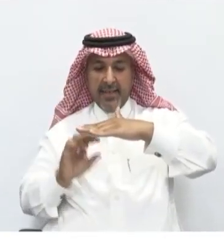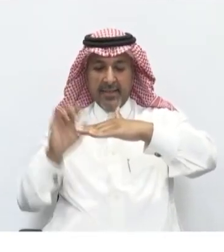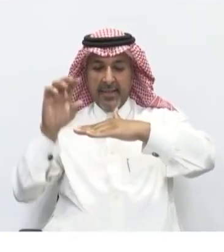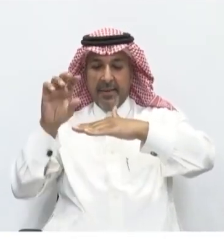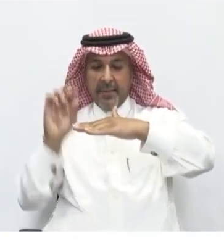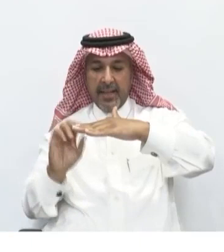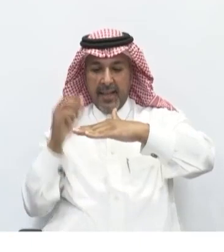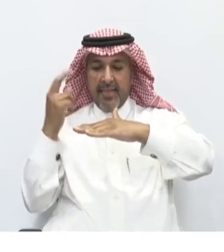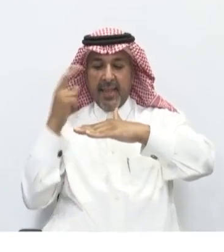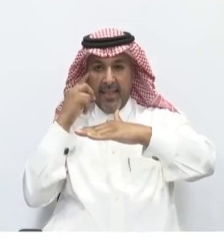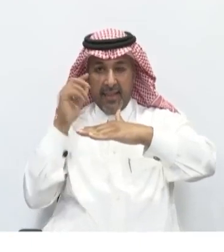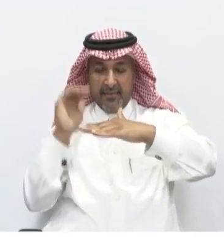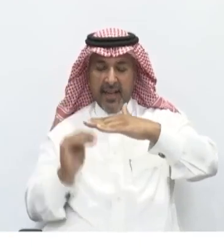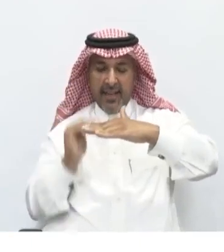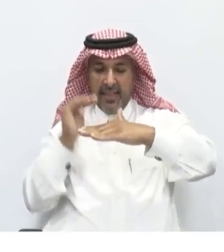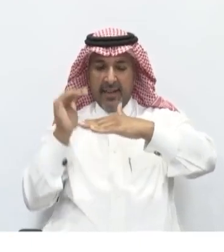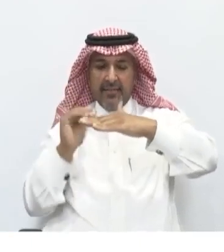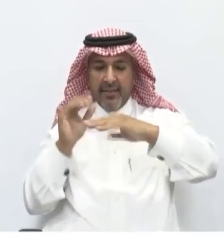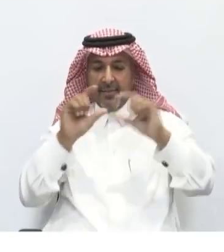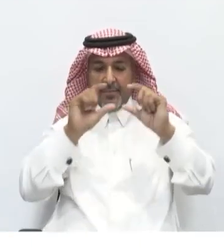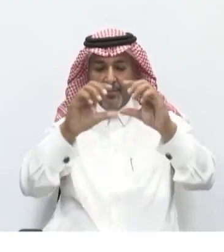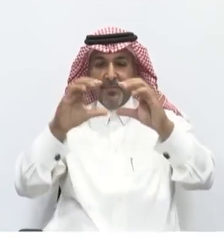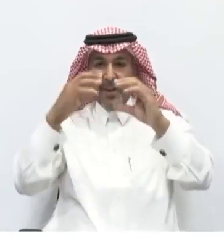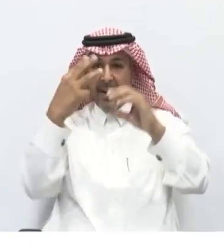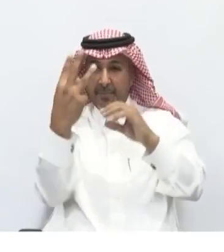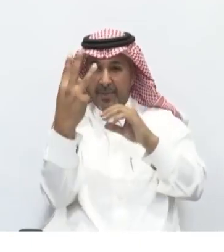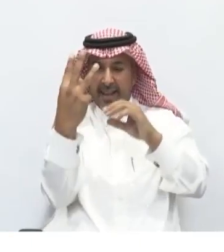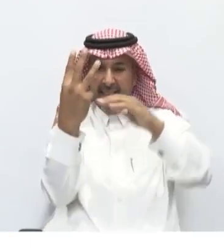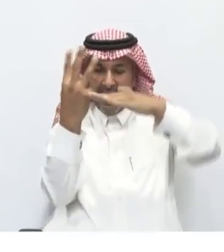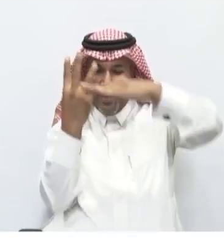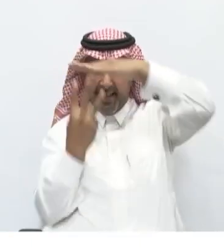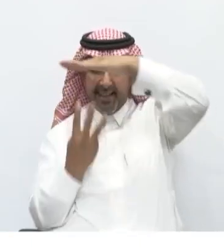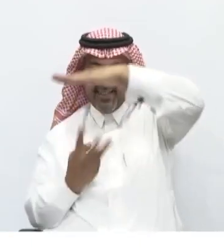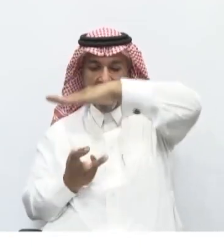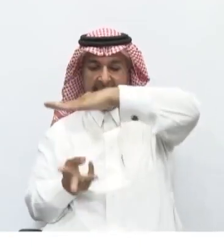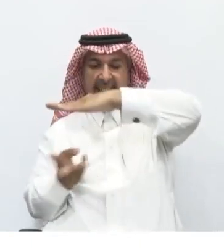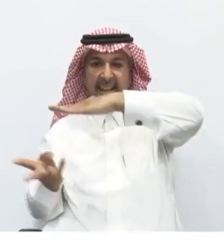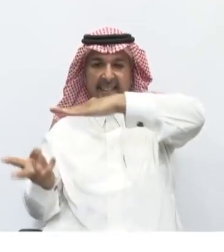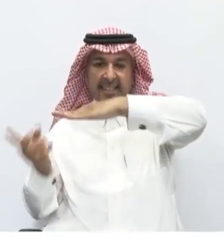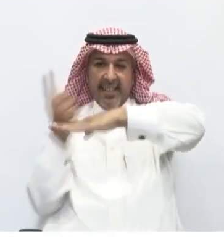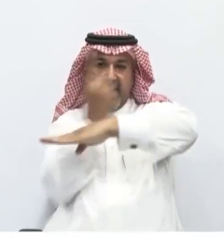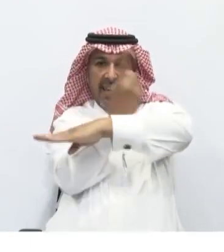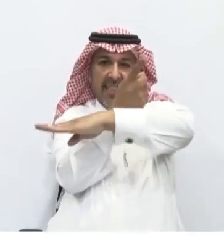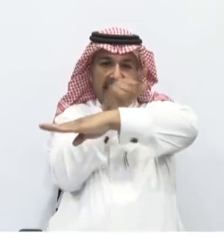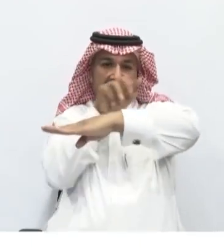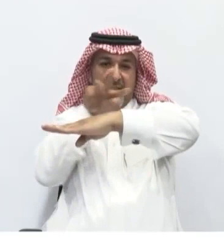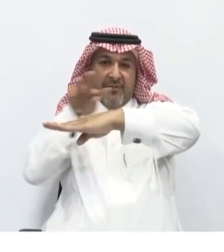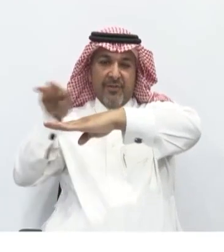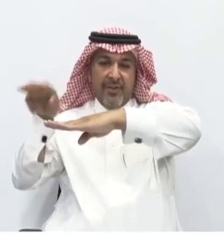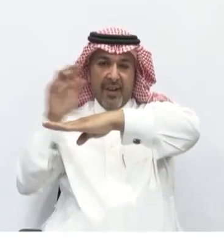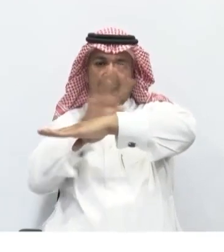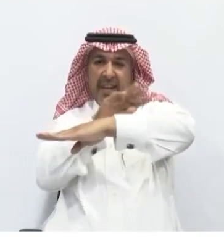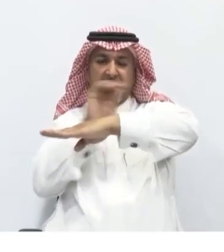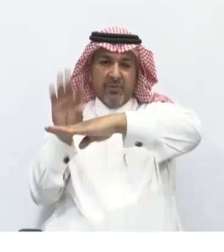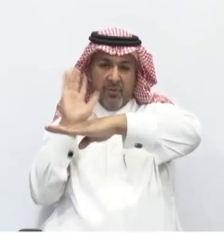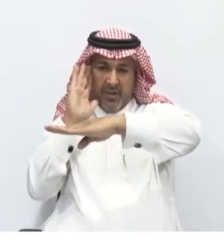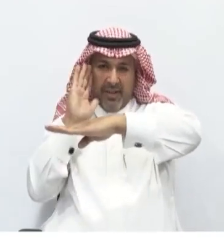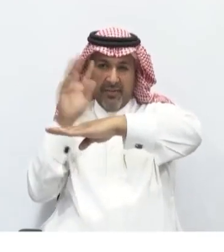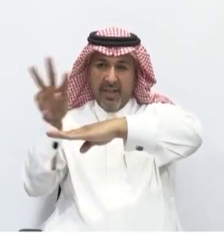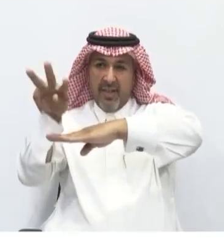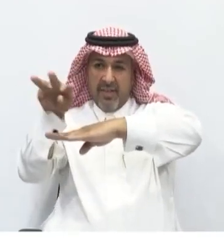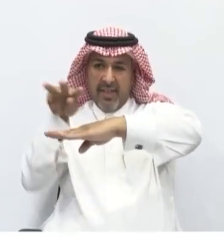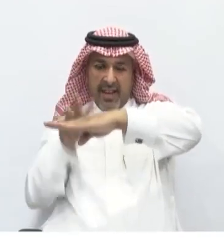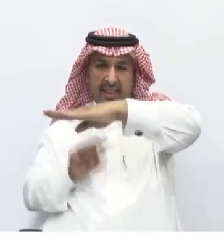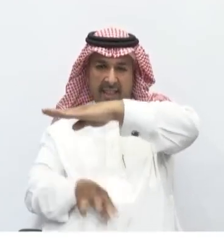بما انه لم يكتب شيء فهو الواحد اذا الواحد مول من كلوريد الزنك والكسر الثالث